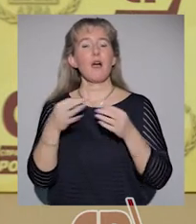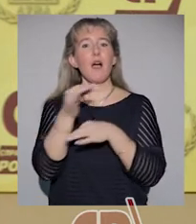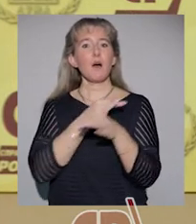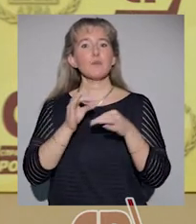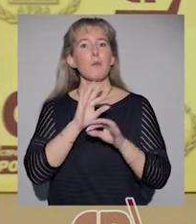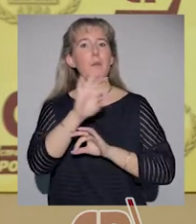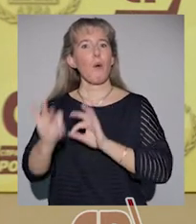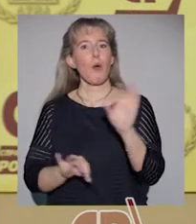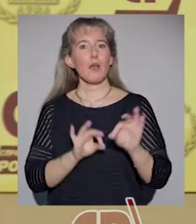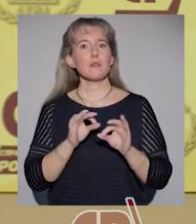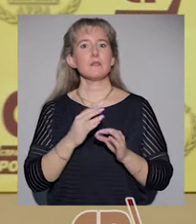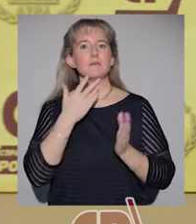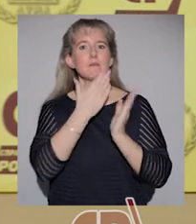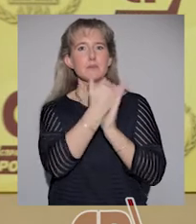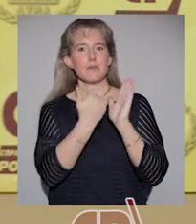обсудим проект